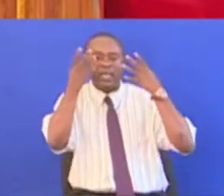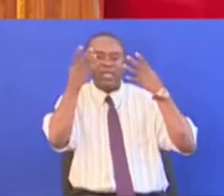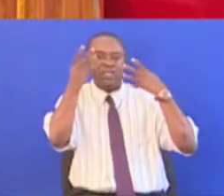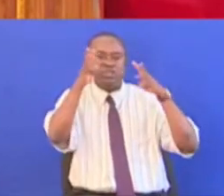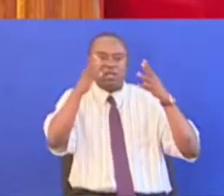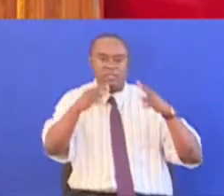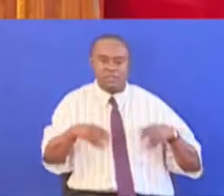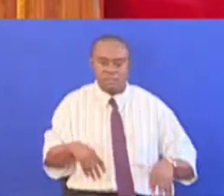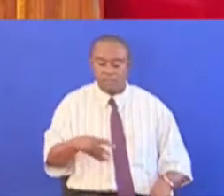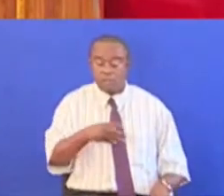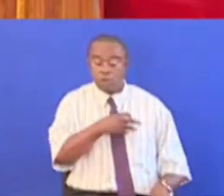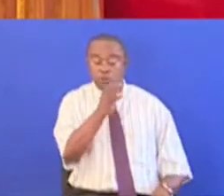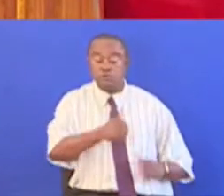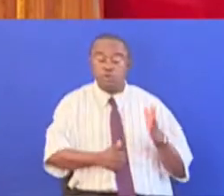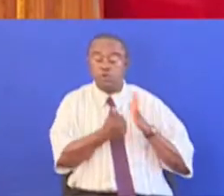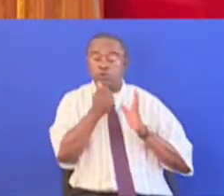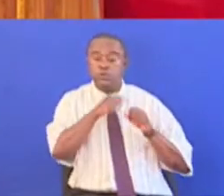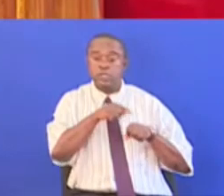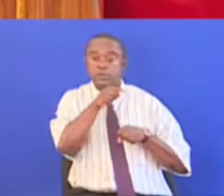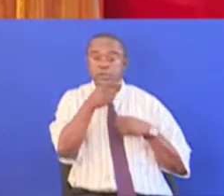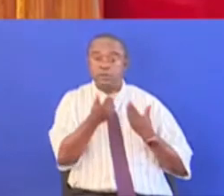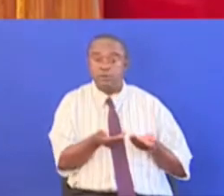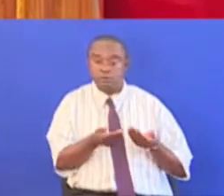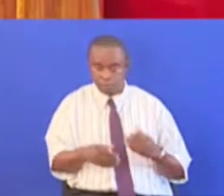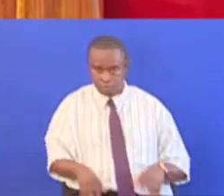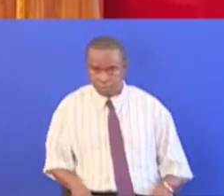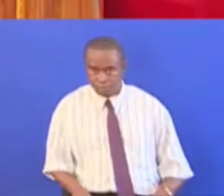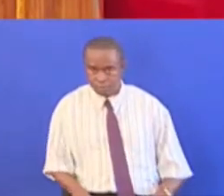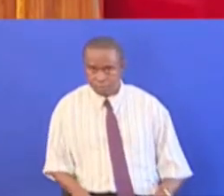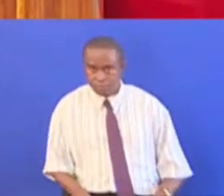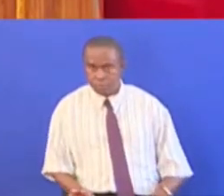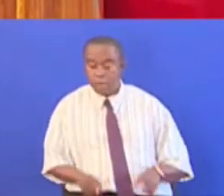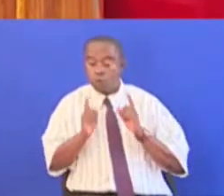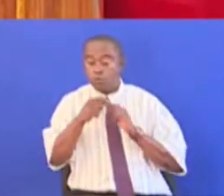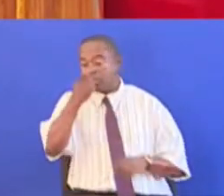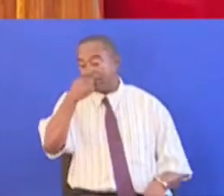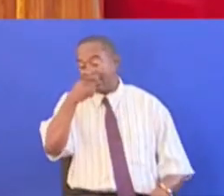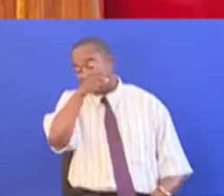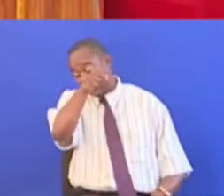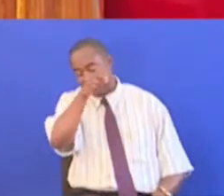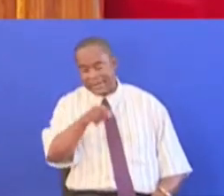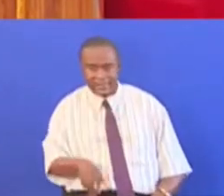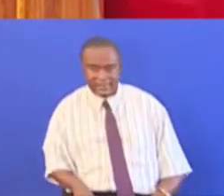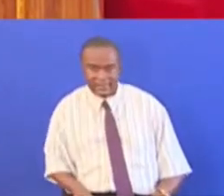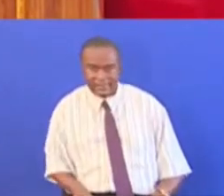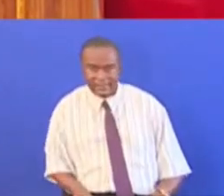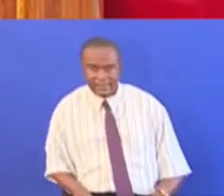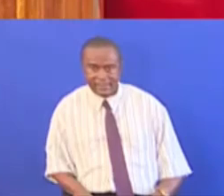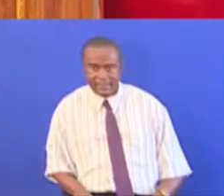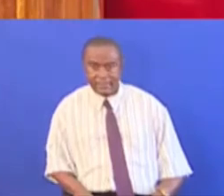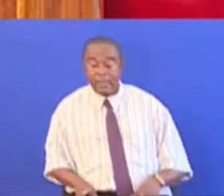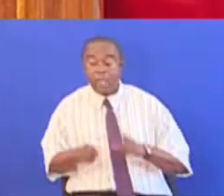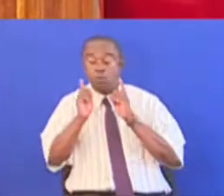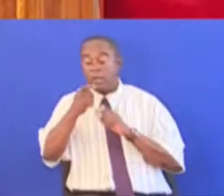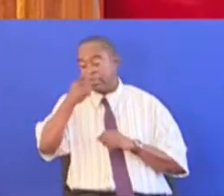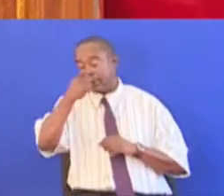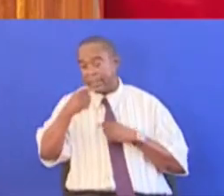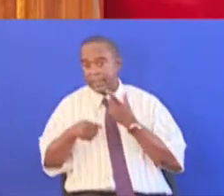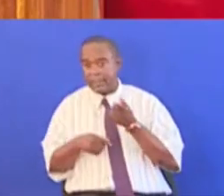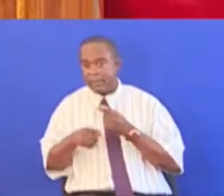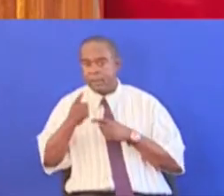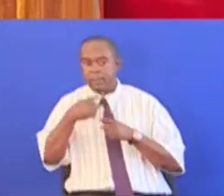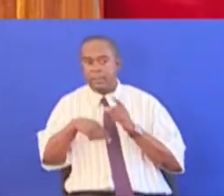aliyekuwa waziri kiongozi wa wakati huo au chief minister Mwalimu Julius Kambarage Nyerere, na hili limo kwenye Hansard,